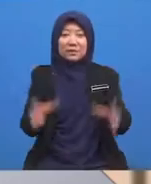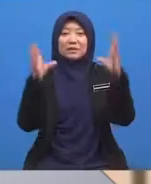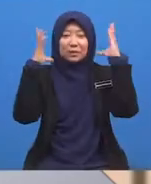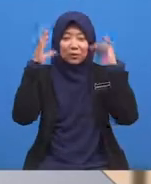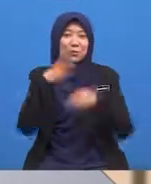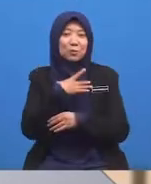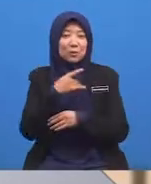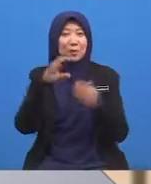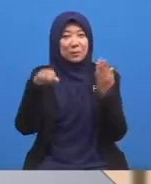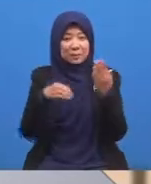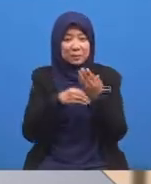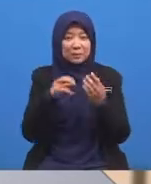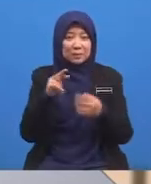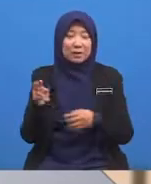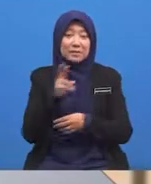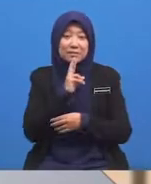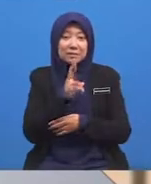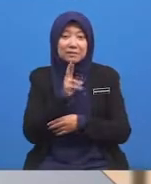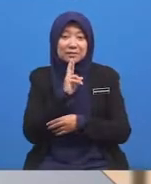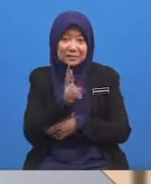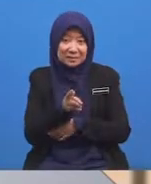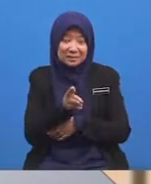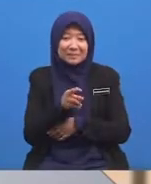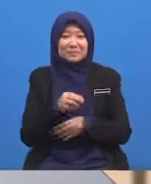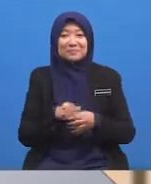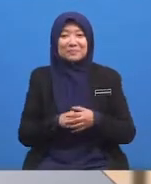Cikgu suka mencampurkan cecair-cecair.